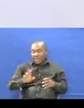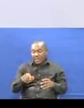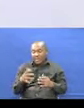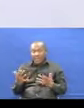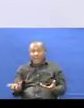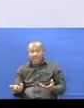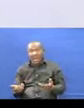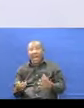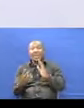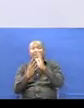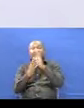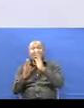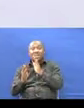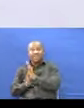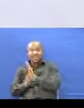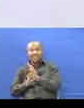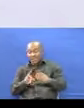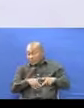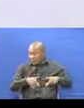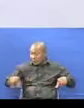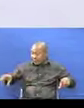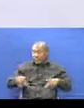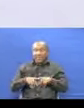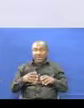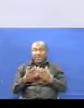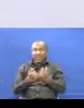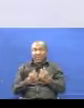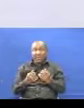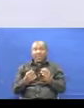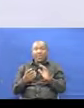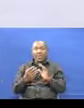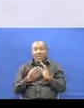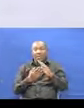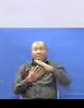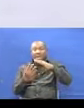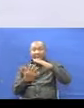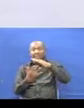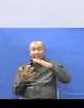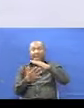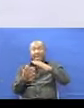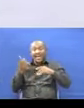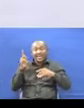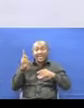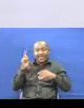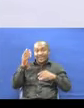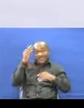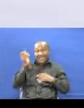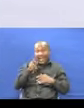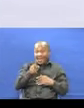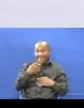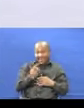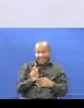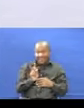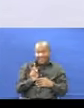Tisa ya tisa. Kwa nini? Kwa sababu namba ya chini ndio inakuongoza, ndio asili yake, mbili ya tisa. Kwa hiyo tisa